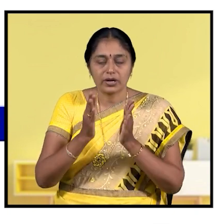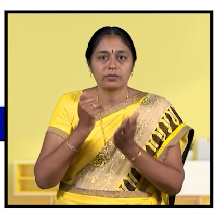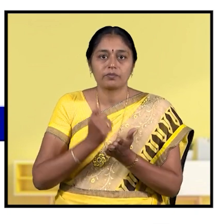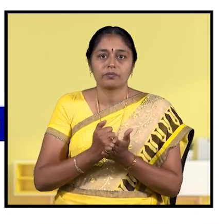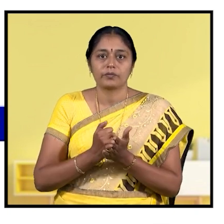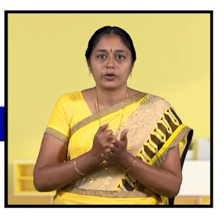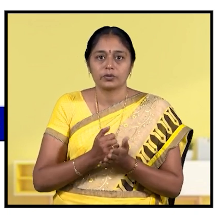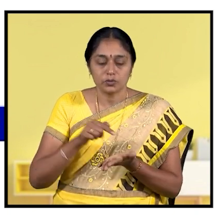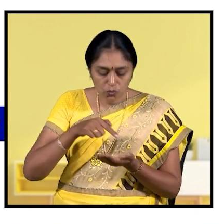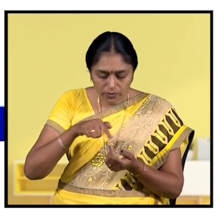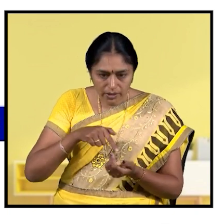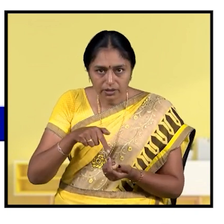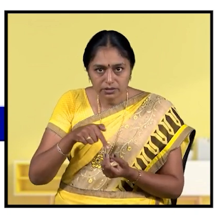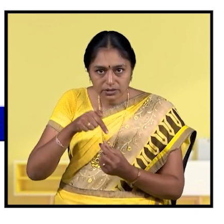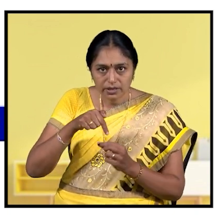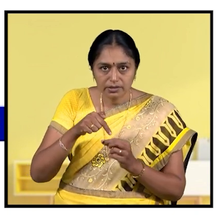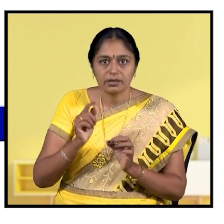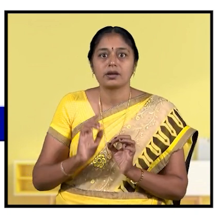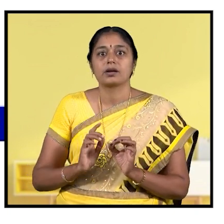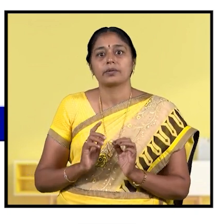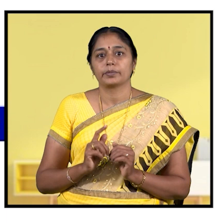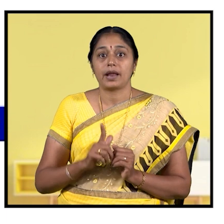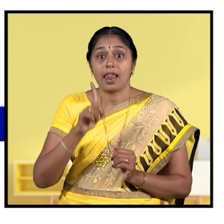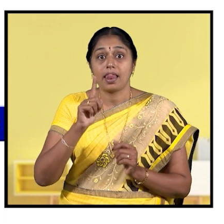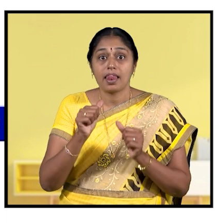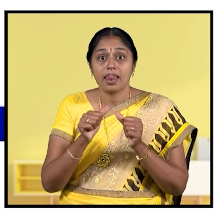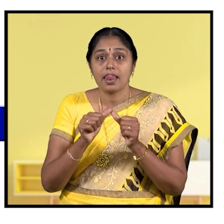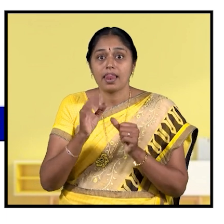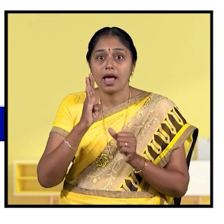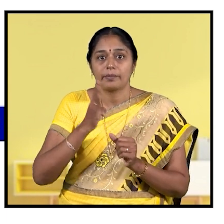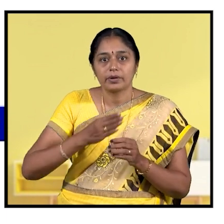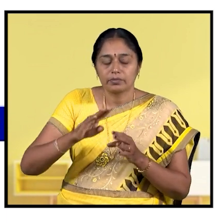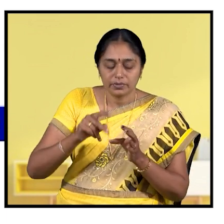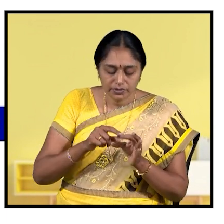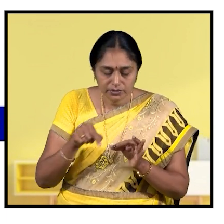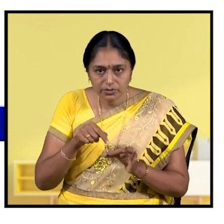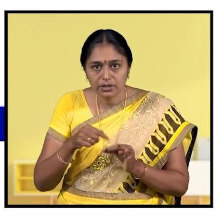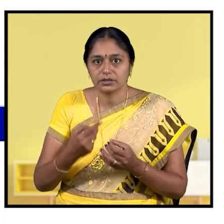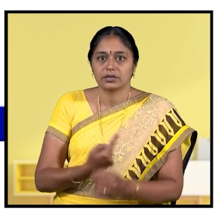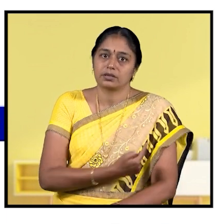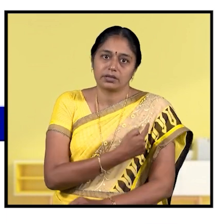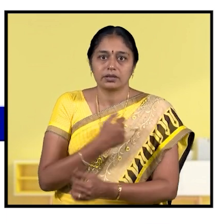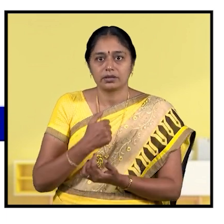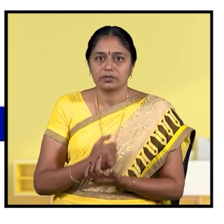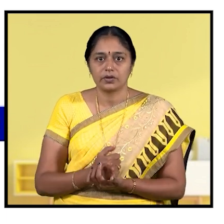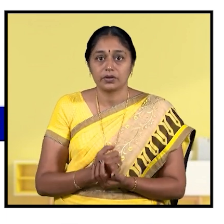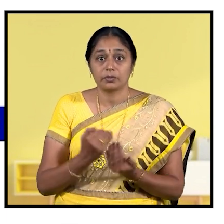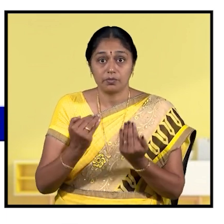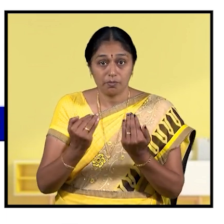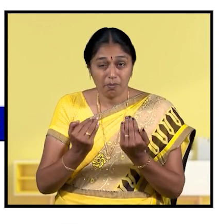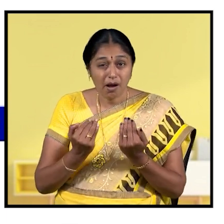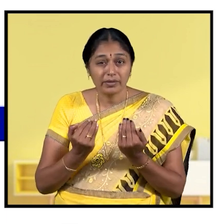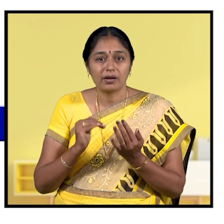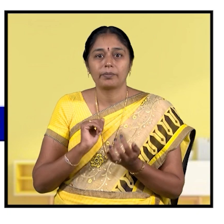வந்து சுத்திகரிப்பு ஊசி மூலமாக ஏற்றணும். அதே வந்து வேறு மாதிரி ஊசிகள் அந்த நோய்க்கிருமி இருக்கிற ஊசிகளும் போட்டால் அந்த நோய் வந்து நமக்கு தொத்திரும். பாதுகாப்பான பாலியல்